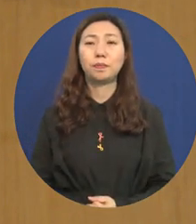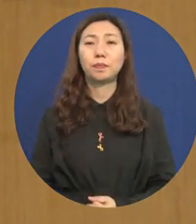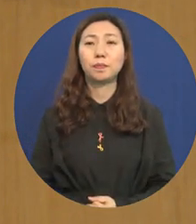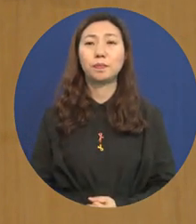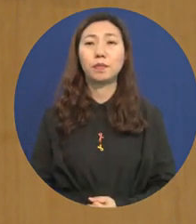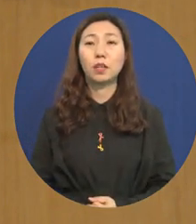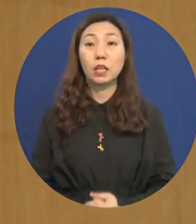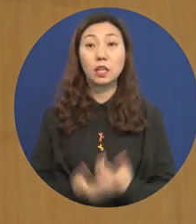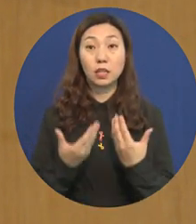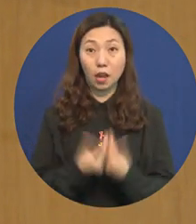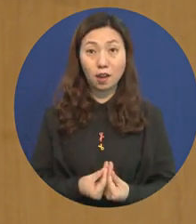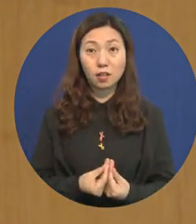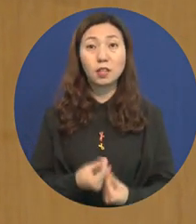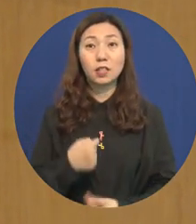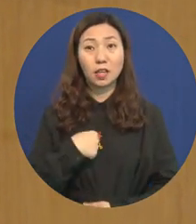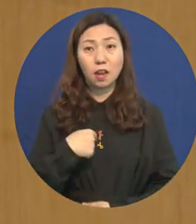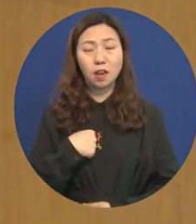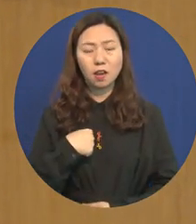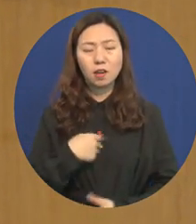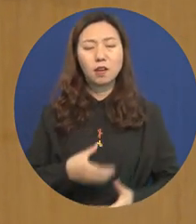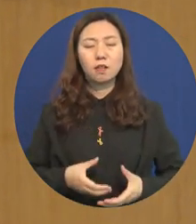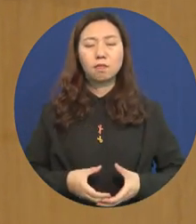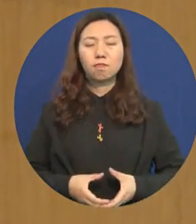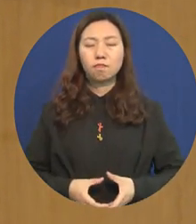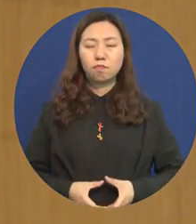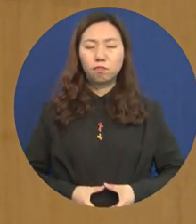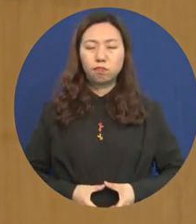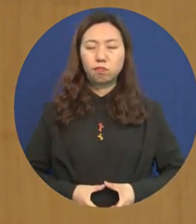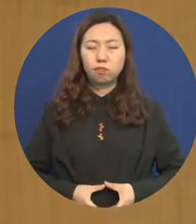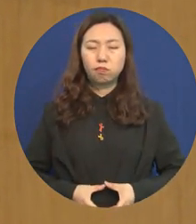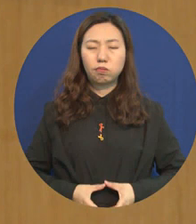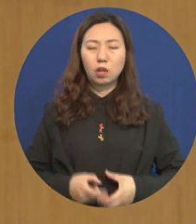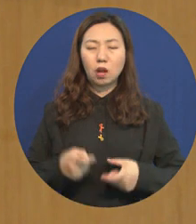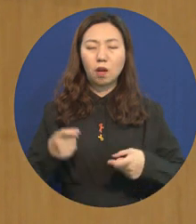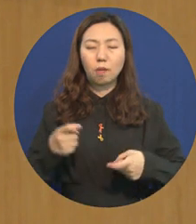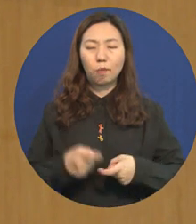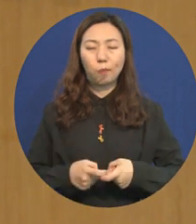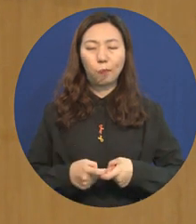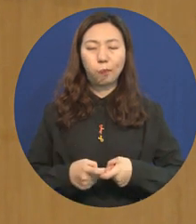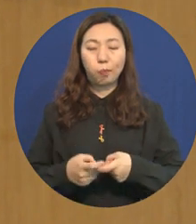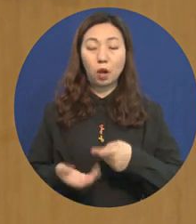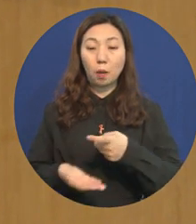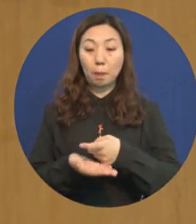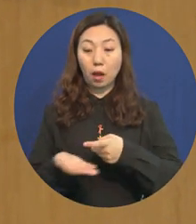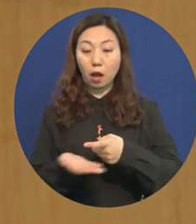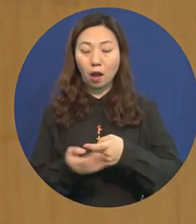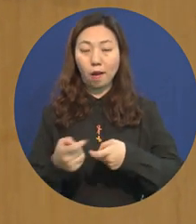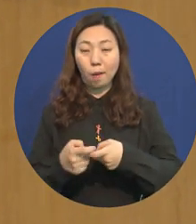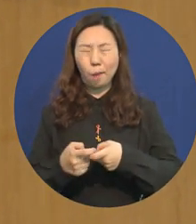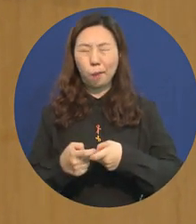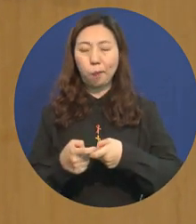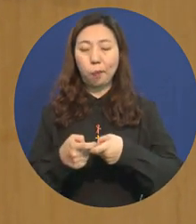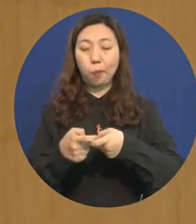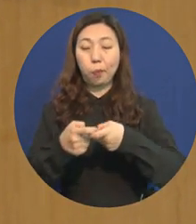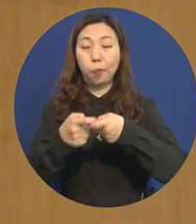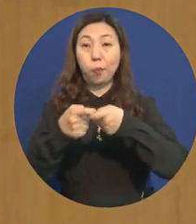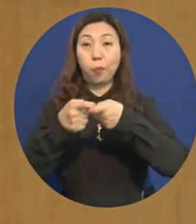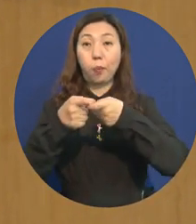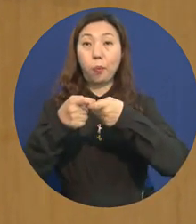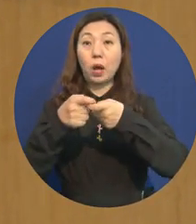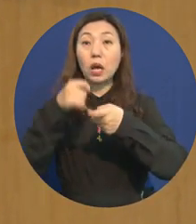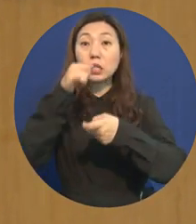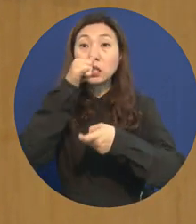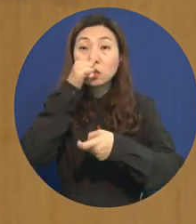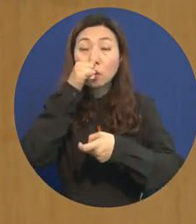제가 만약에 여기에서 명상을 하다가 공중에 약간 떴다, 이걸 부양이라 그래요. 약간 공중 부양을